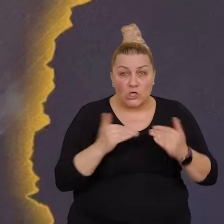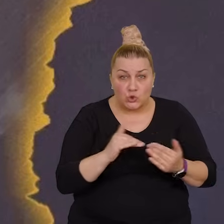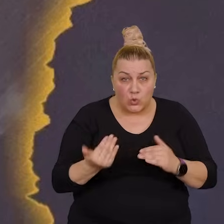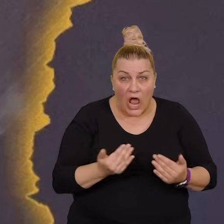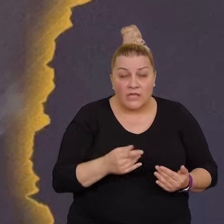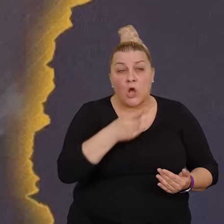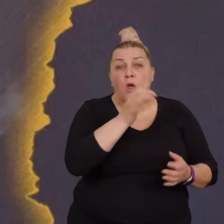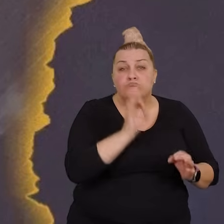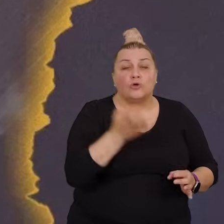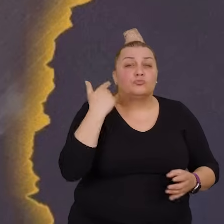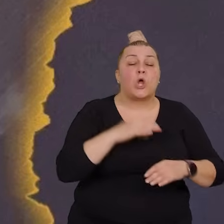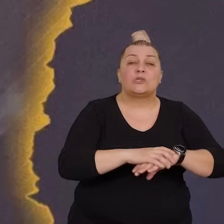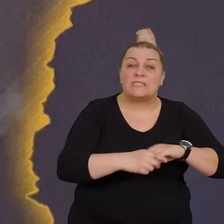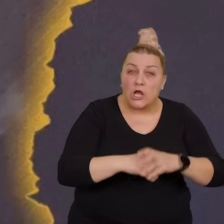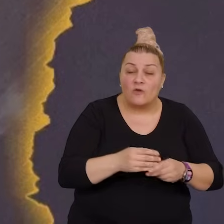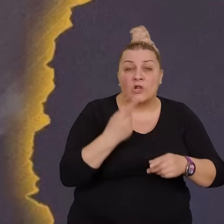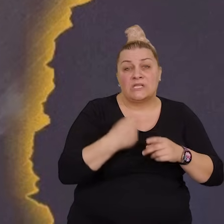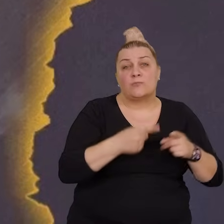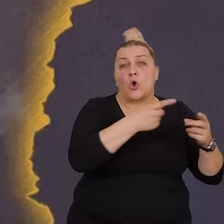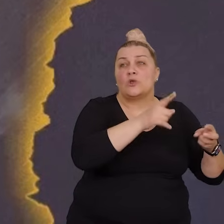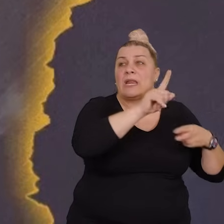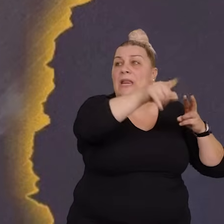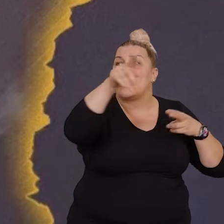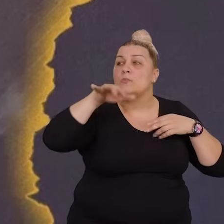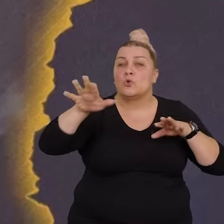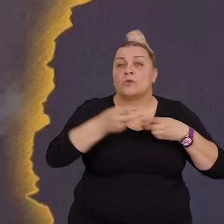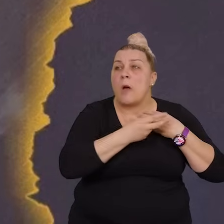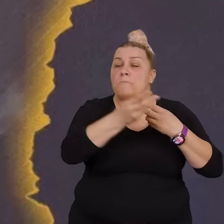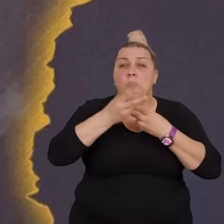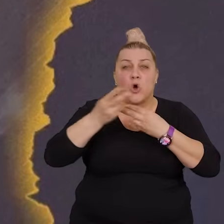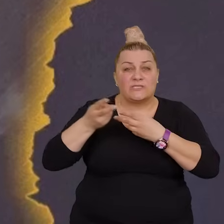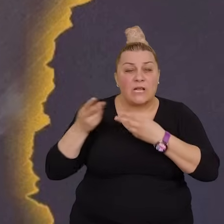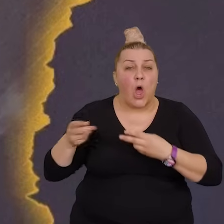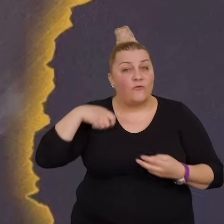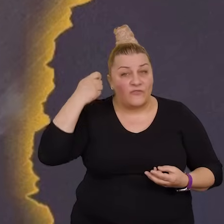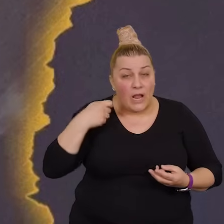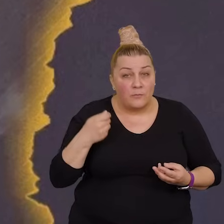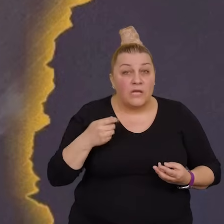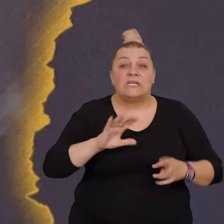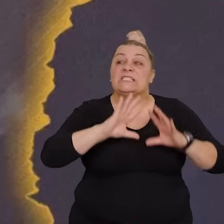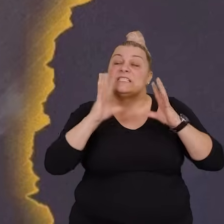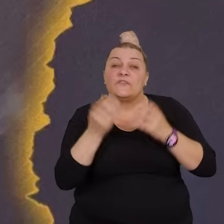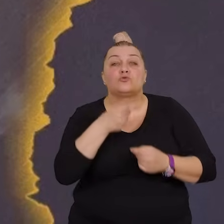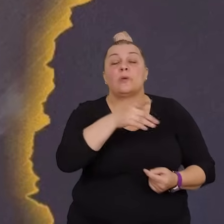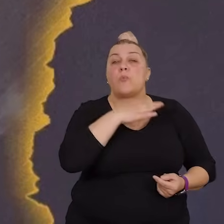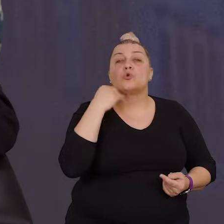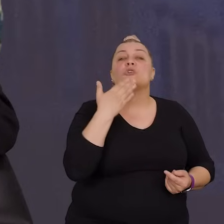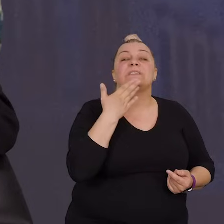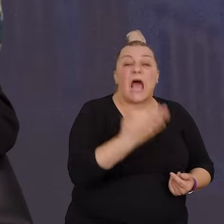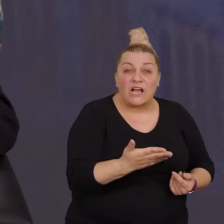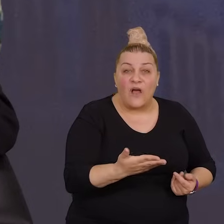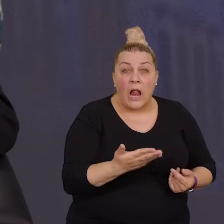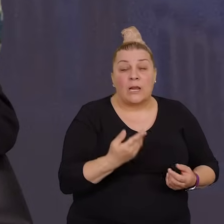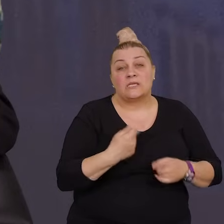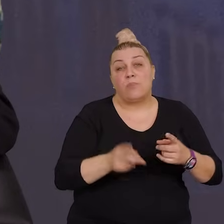baš zadovoljan jer je on poslao nekim ljudima koji znaju situaciju u Hrvatskoj, poslao je film i svi su mu onako zahvalili prvo što